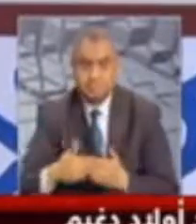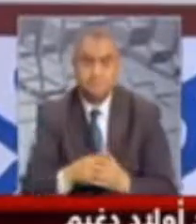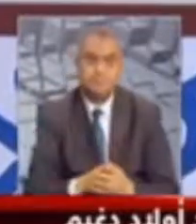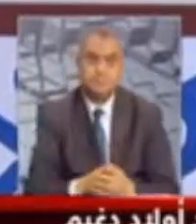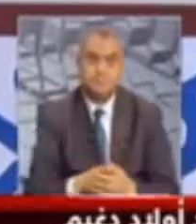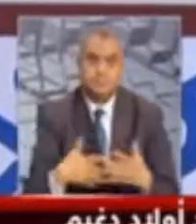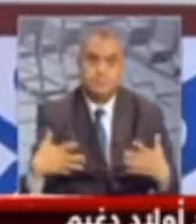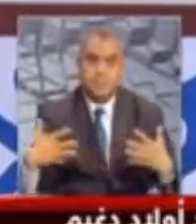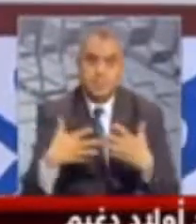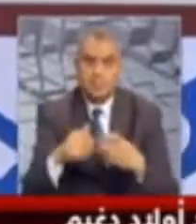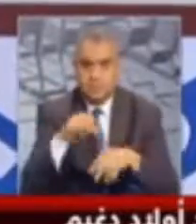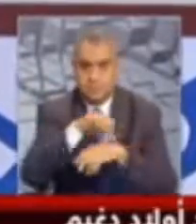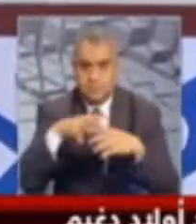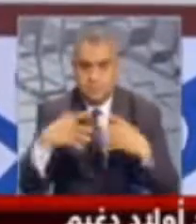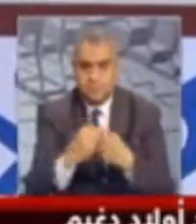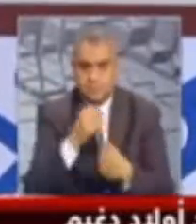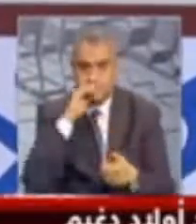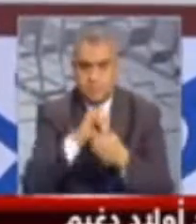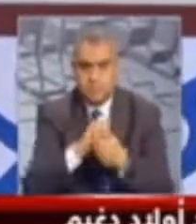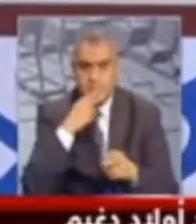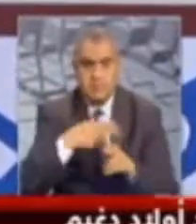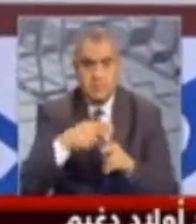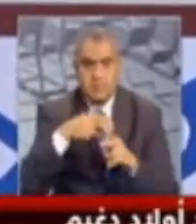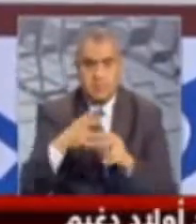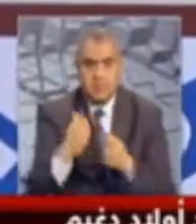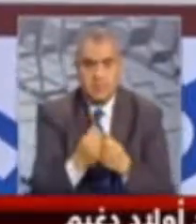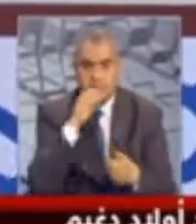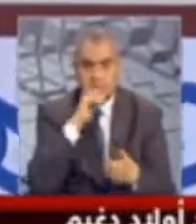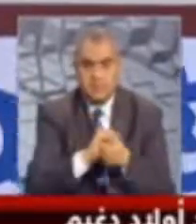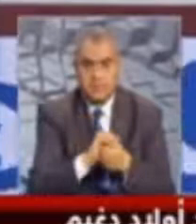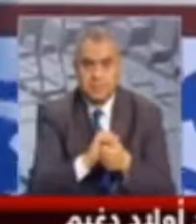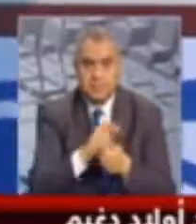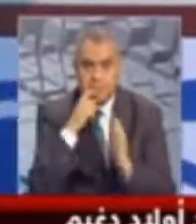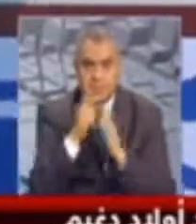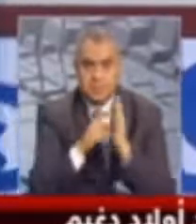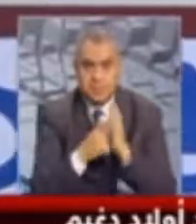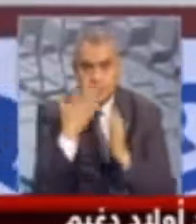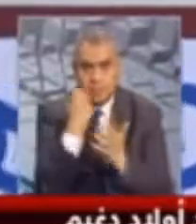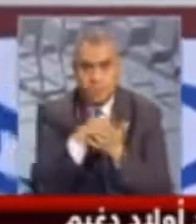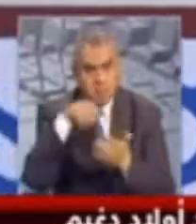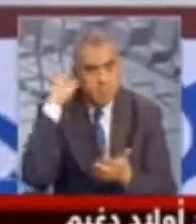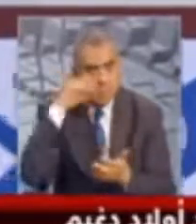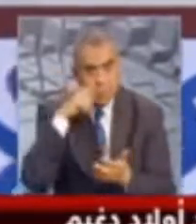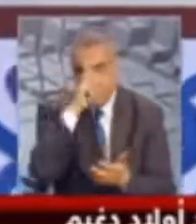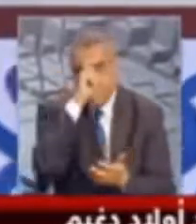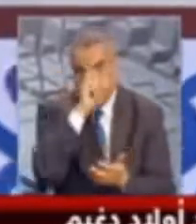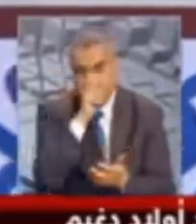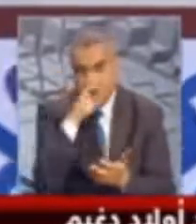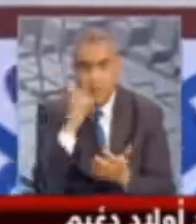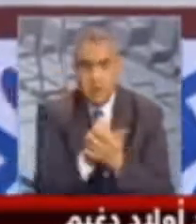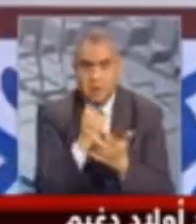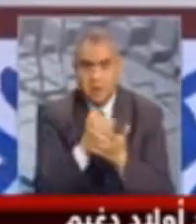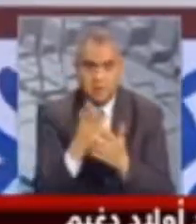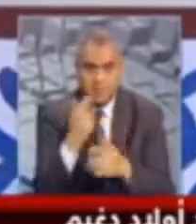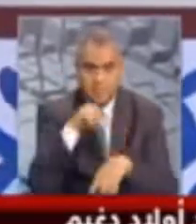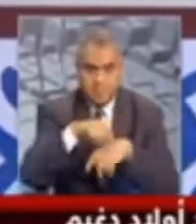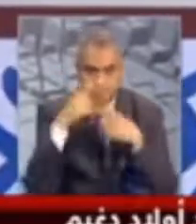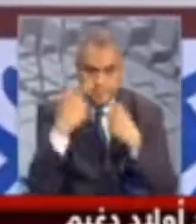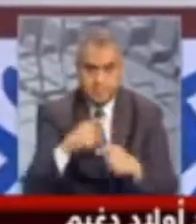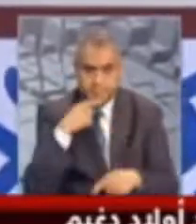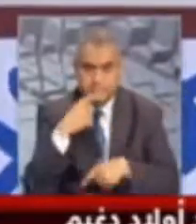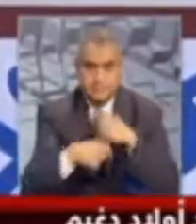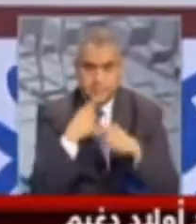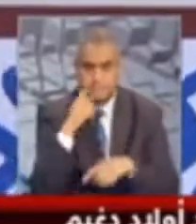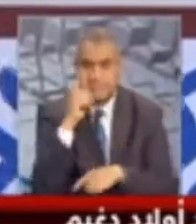في تعاون مستمر من ناحيه الاوقاف. ده تعاون مستمر على طول الحمد لله. احنا يمكن لسه بقول لمعالي وزير الاوقاف النهارده ان يمكن ده 9 مسجد انا احضره